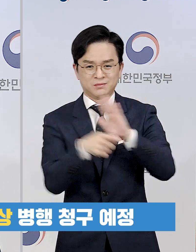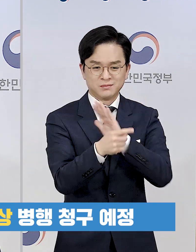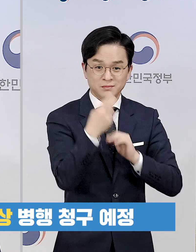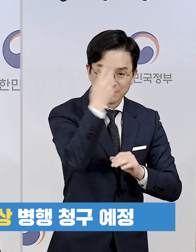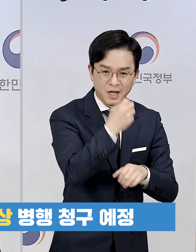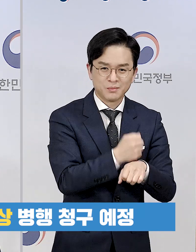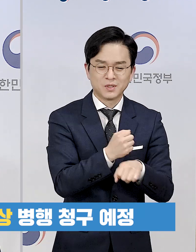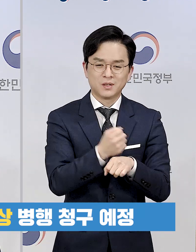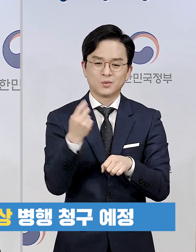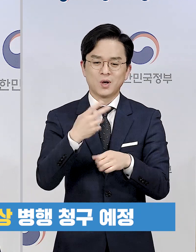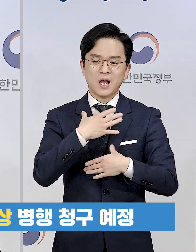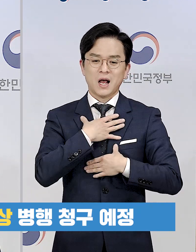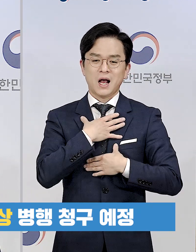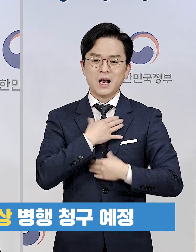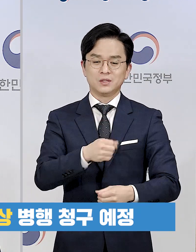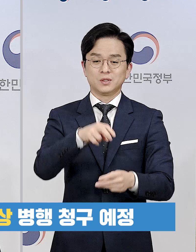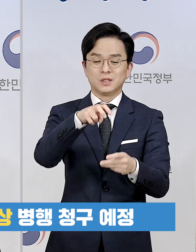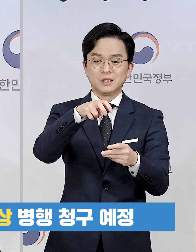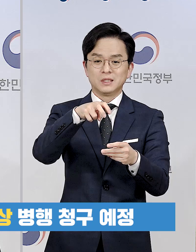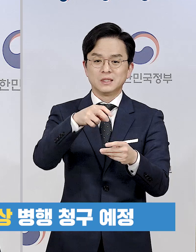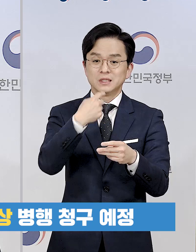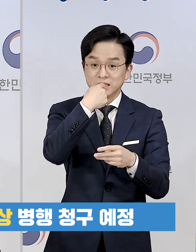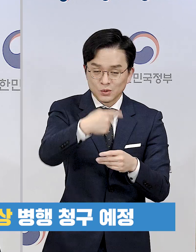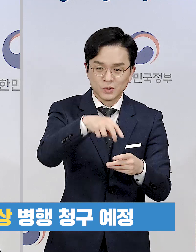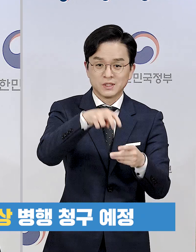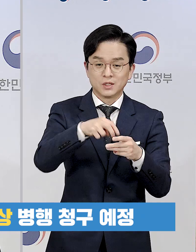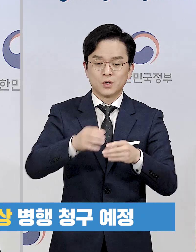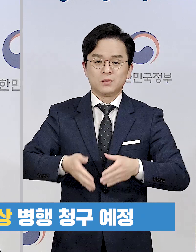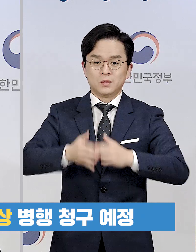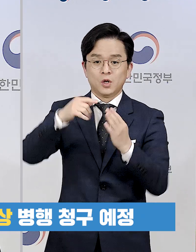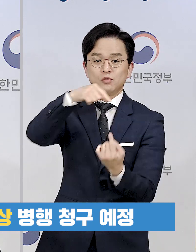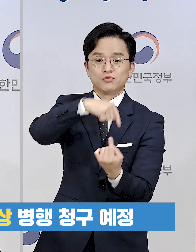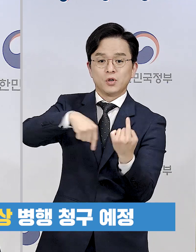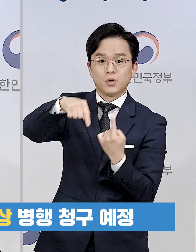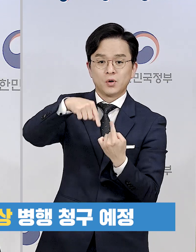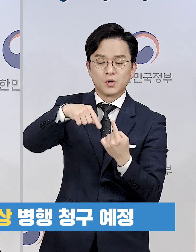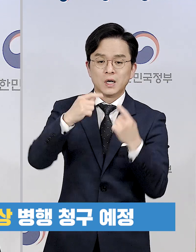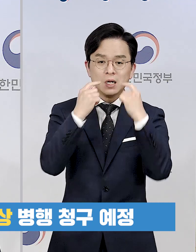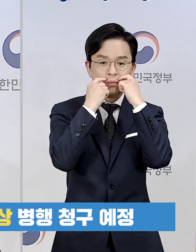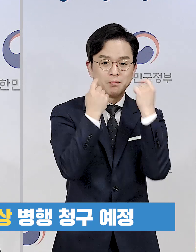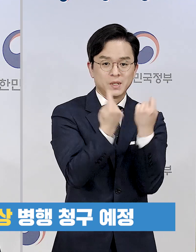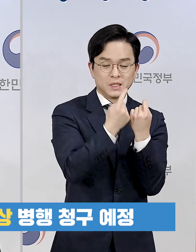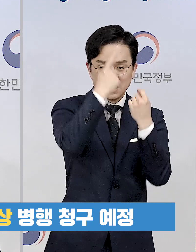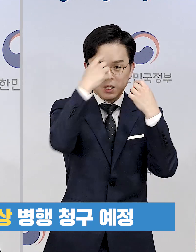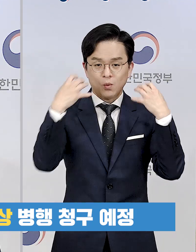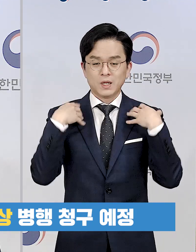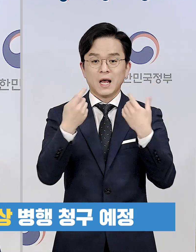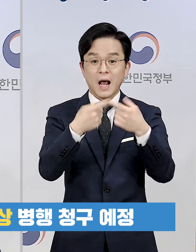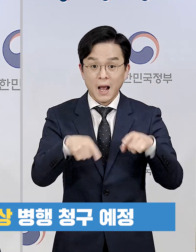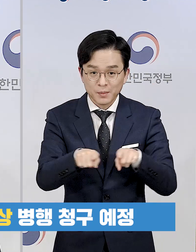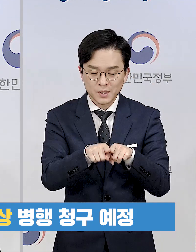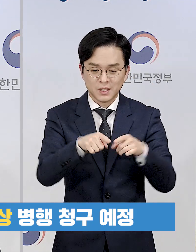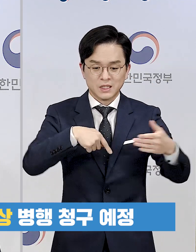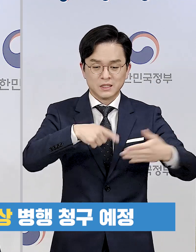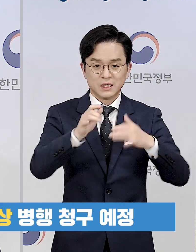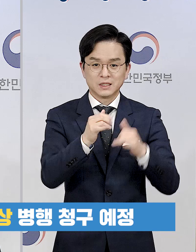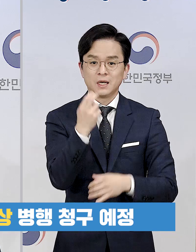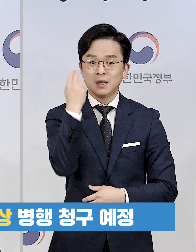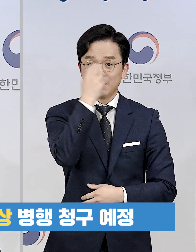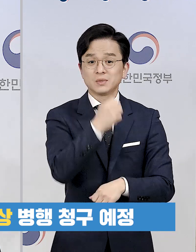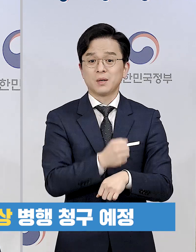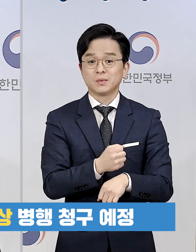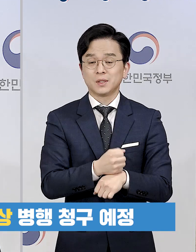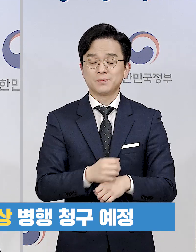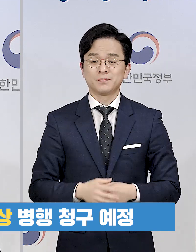외에도 안전신문고와 지자체 신고센터를 통한 이탈자 주민신고제를 운영하여 민관이 함께 다중의 이탈자